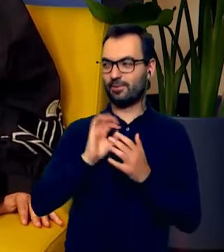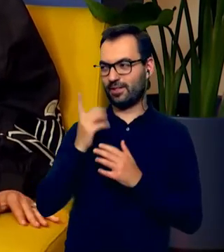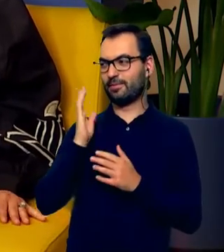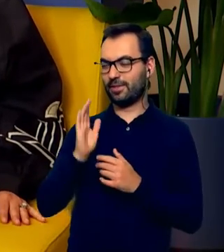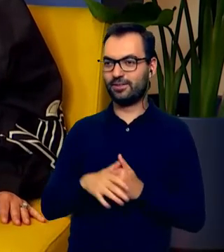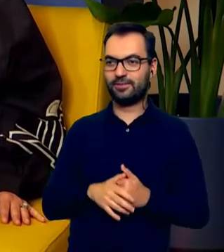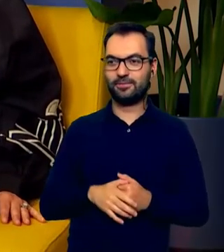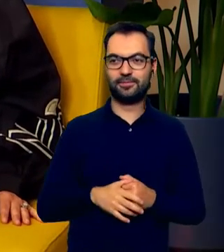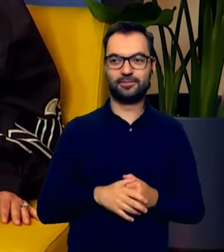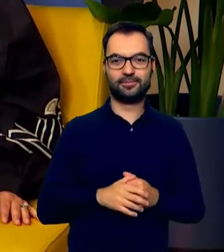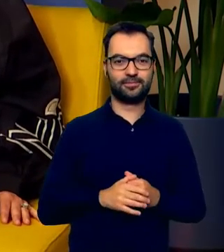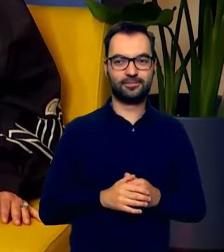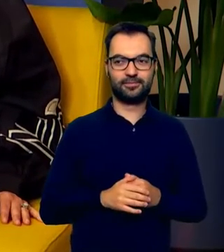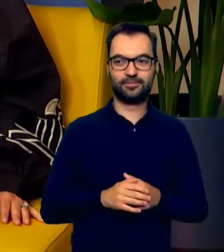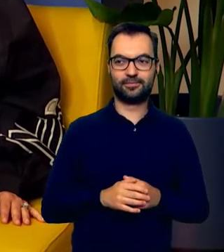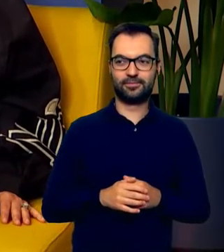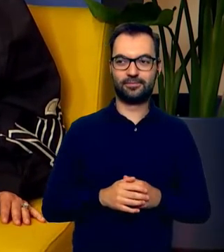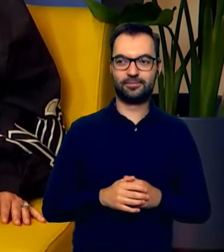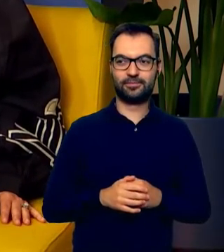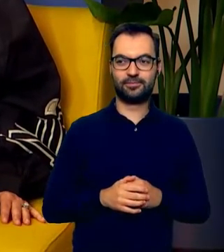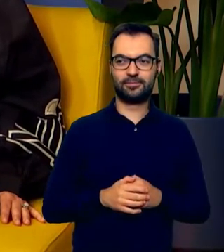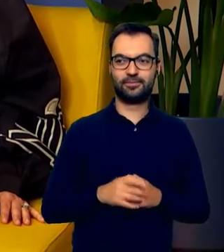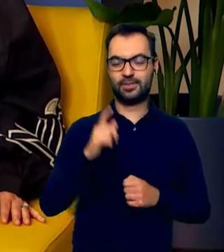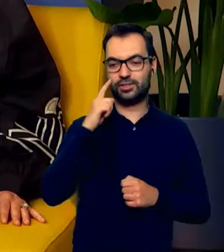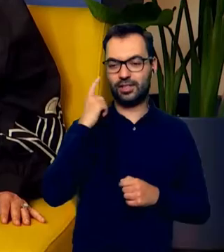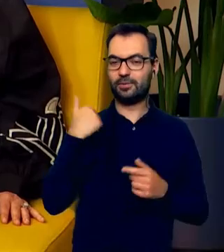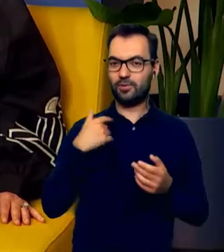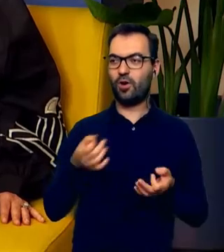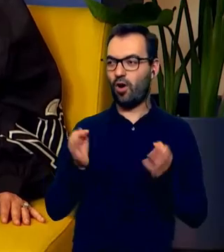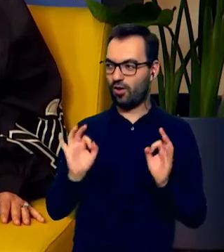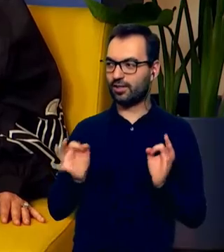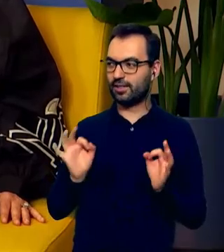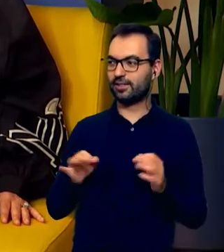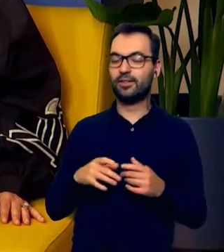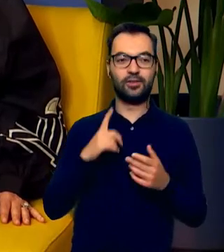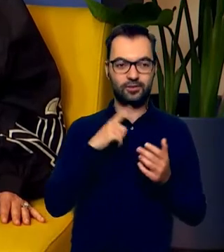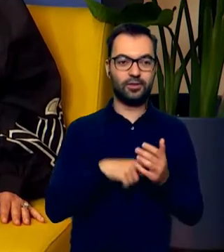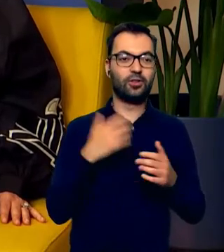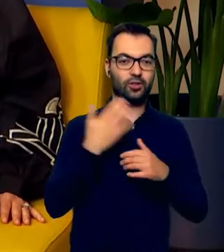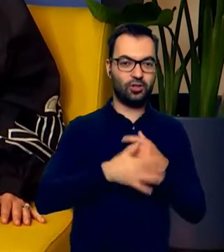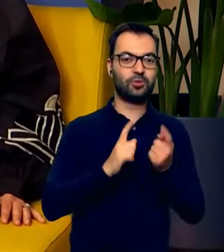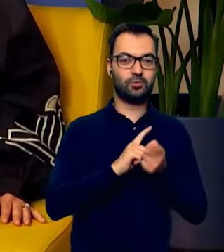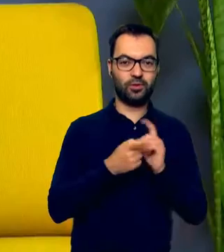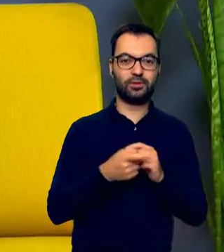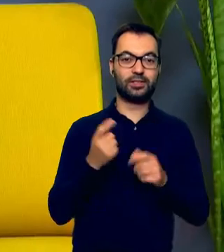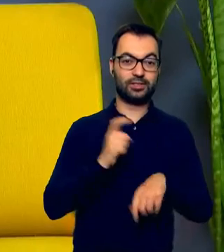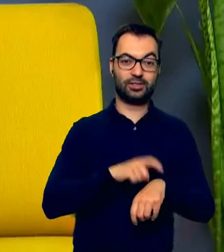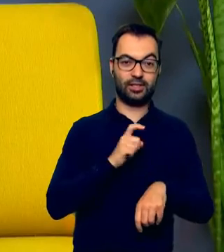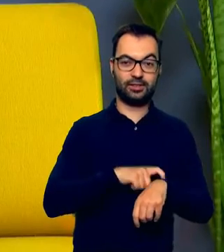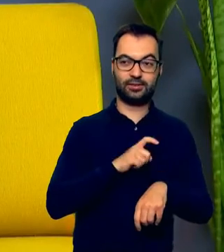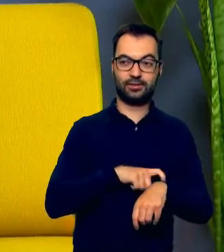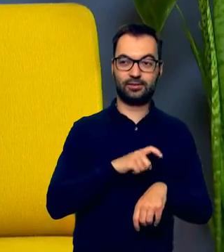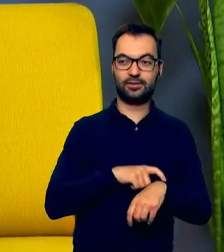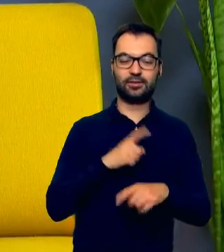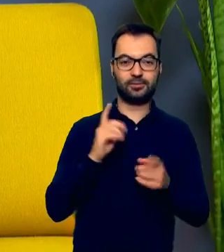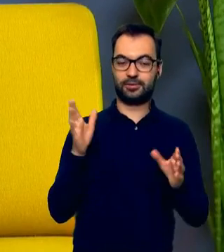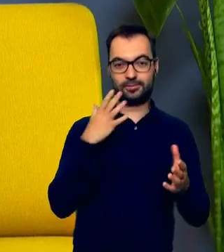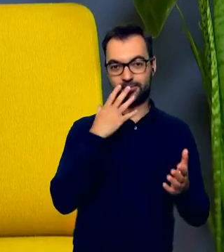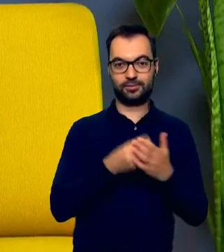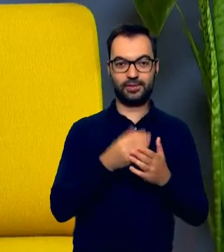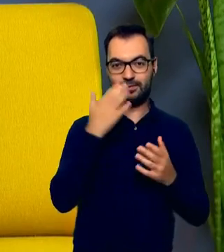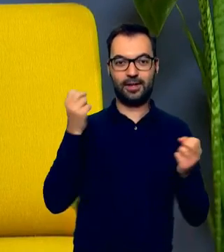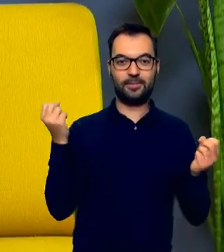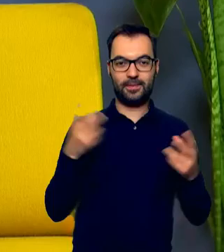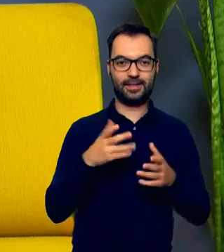jednego. Tak. Dziadek był bardzo oryginalny, też polecam. No więc co, kończymy nasze spotkanie, bo czas przebiegł szybko. Nie